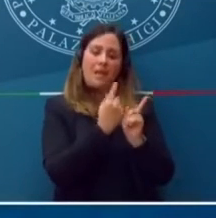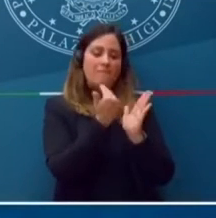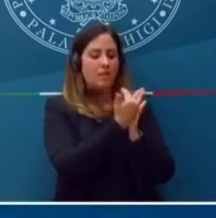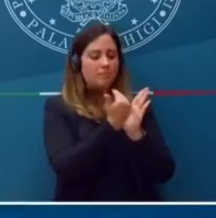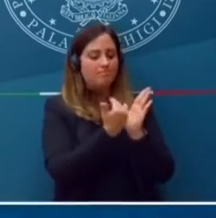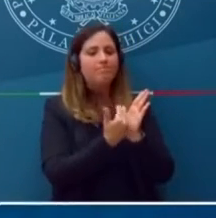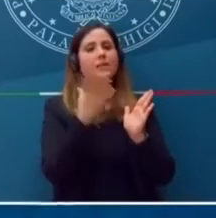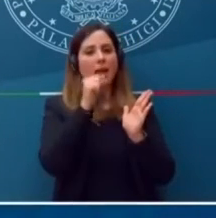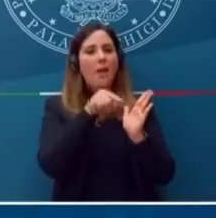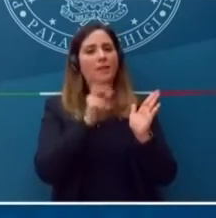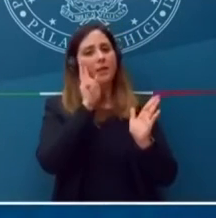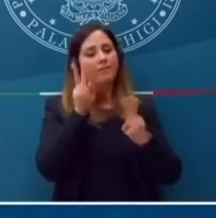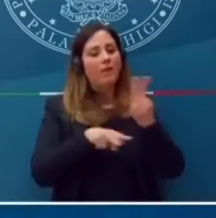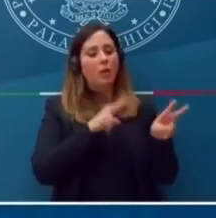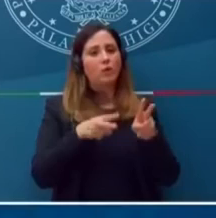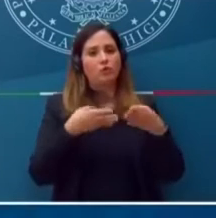riaperture.